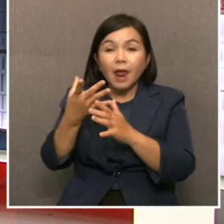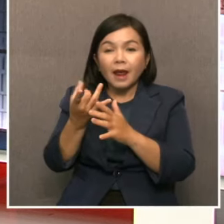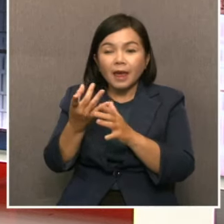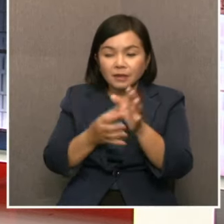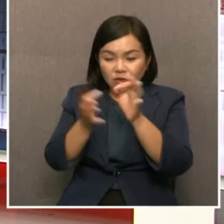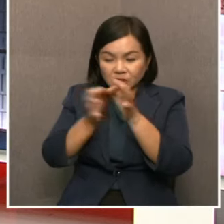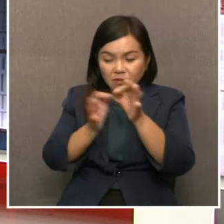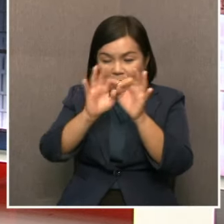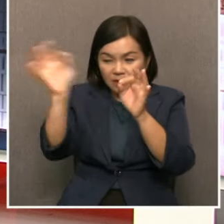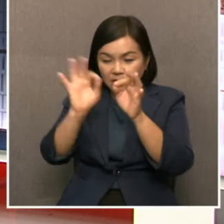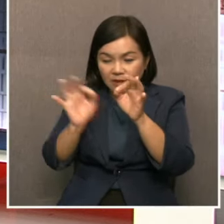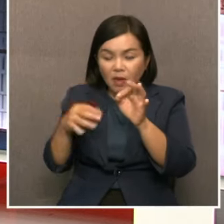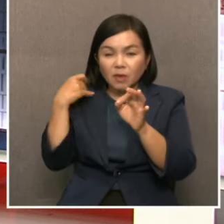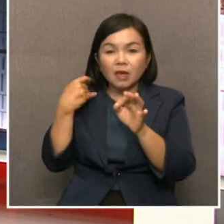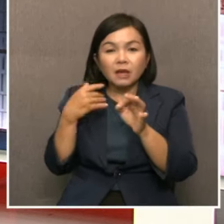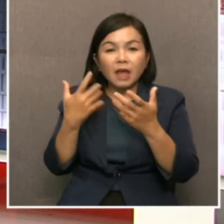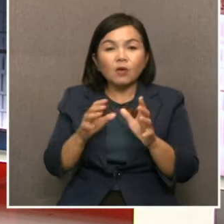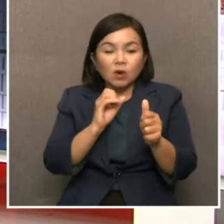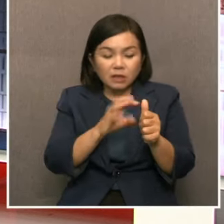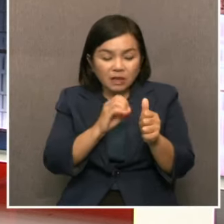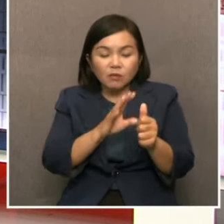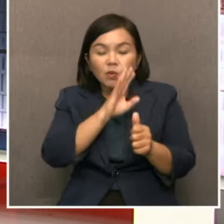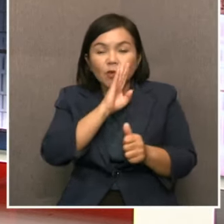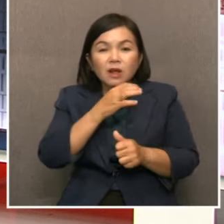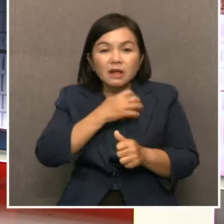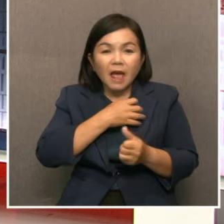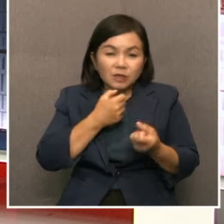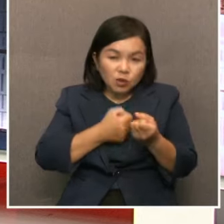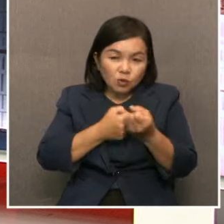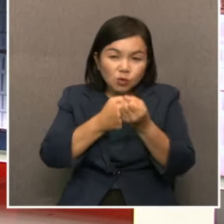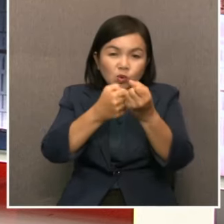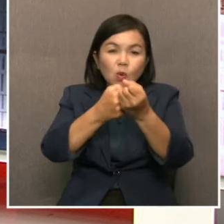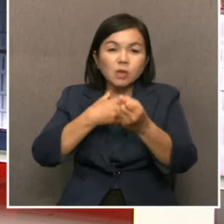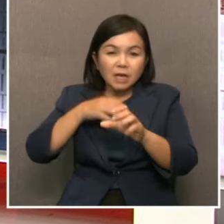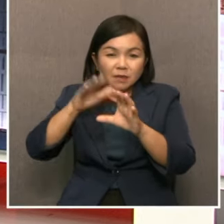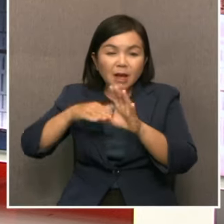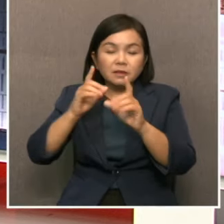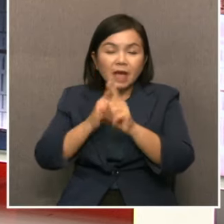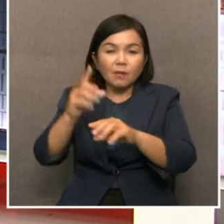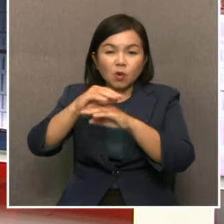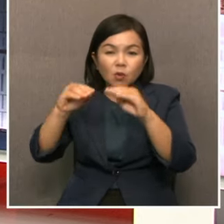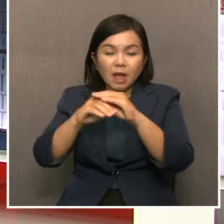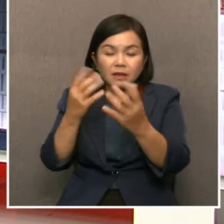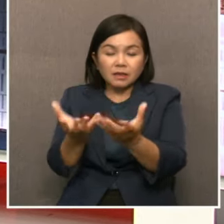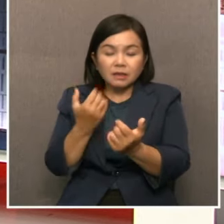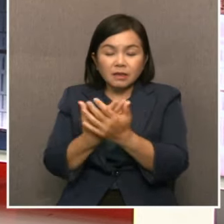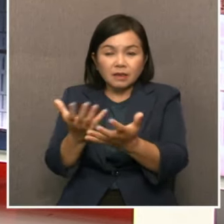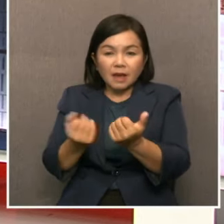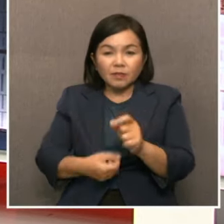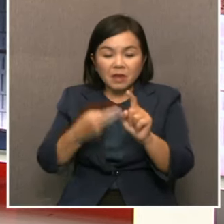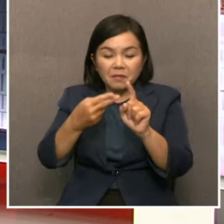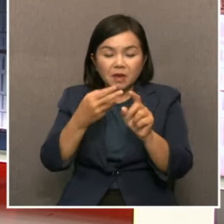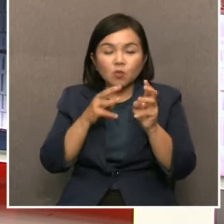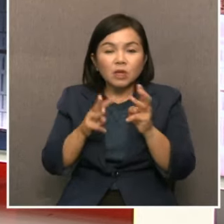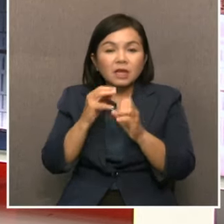คะแล้วก็จะบอกแนวทางได้ว่าถ้าหากเราต้องการยื่นอุทธรณ์เพื่อที่จะเข้าร่วมโครงการรับเงิน 10,000 บาทนั้นต้องทำอย่างไรบ้